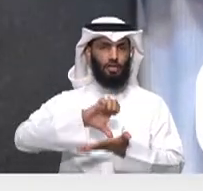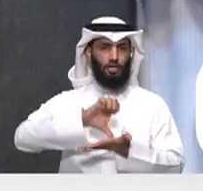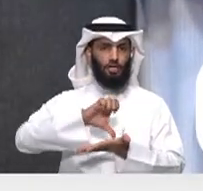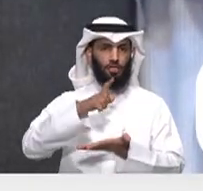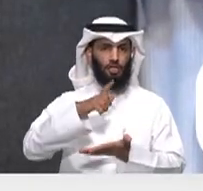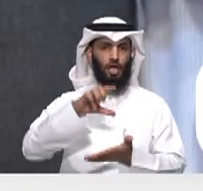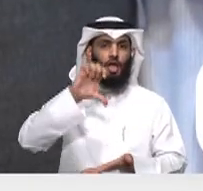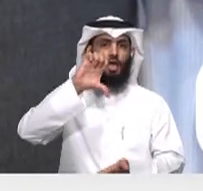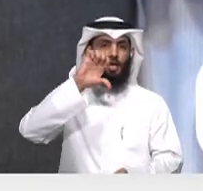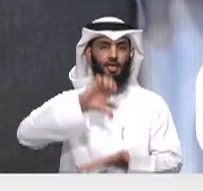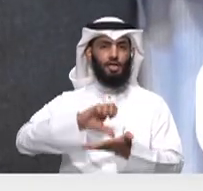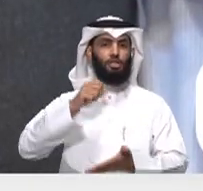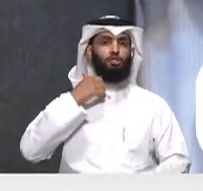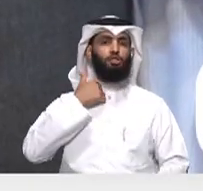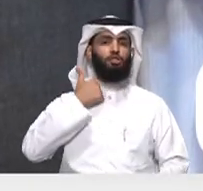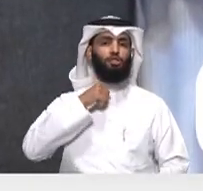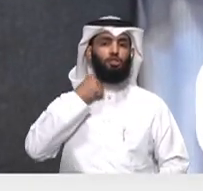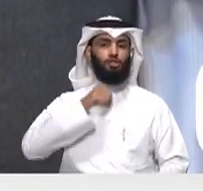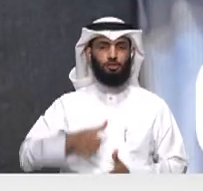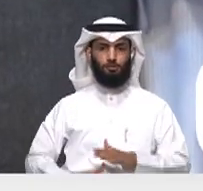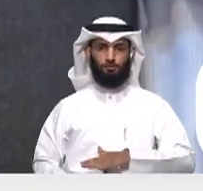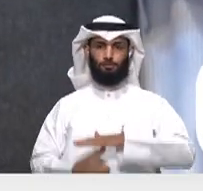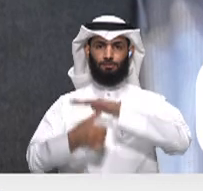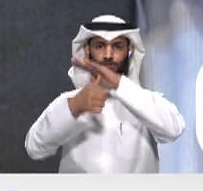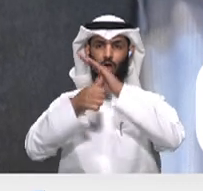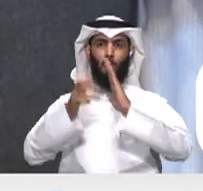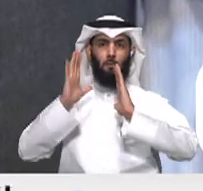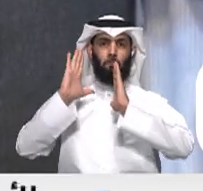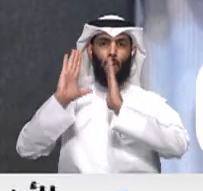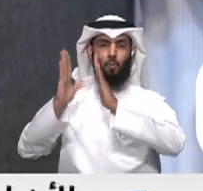أداء اليمين القانونية للرئيس الإيراني مسعود